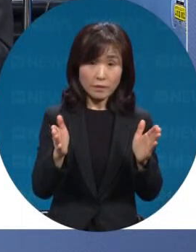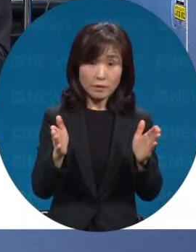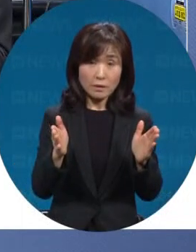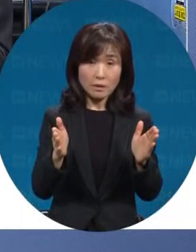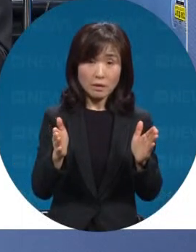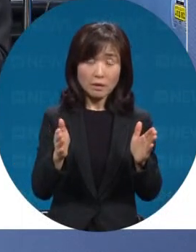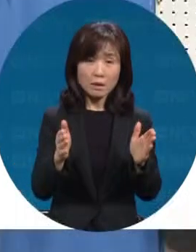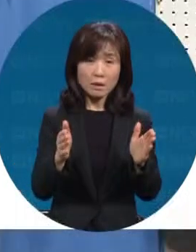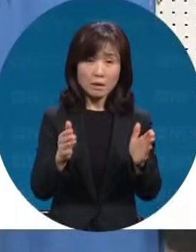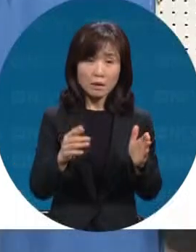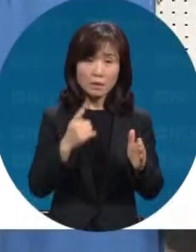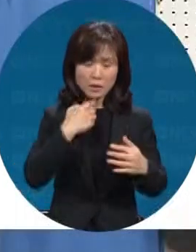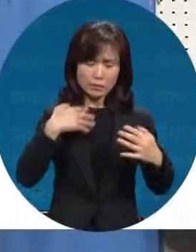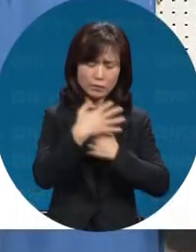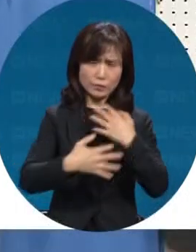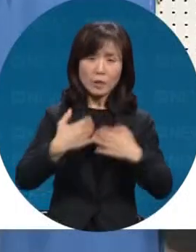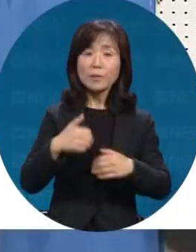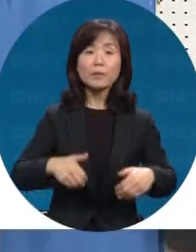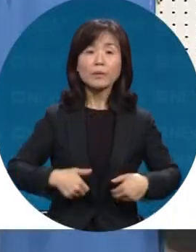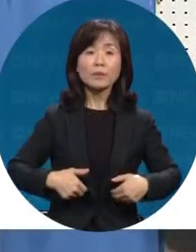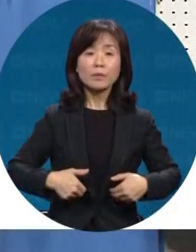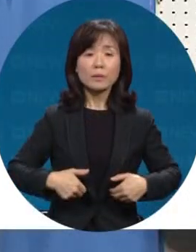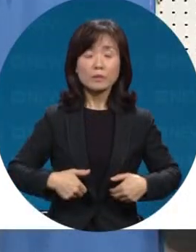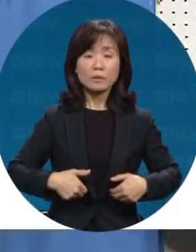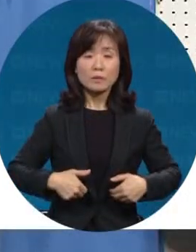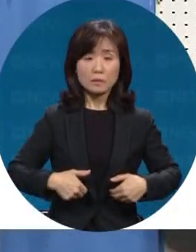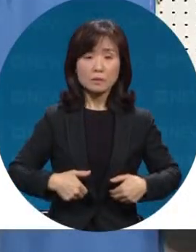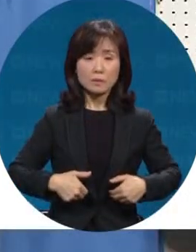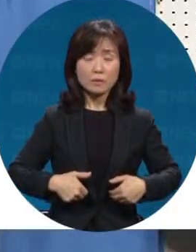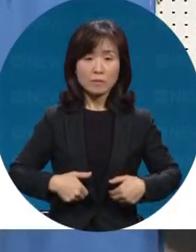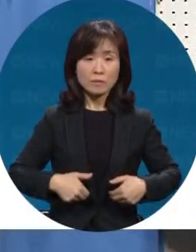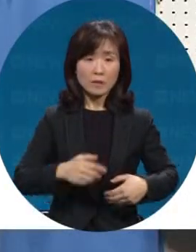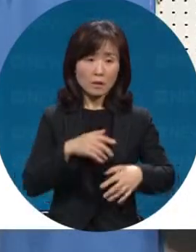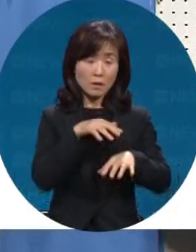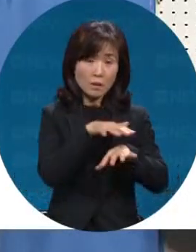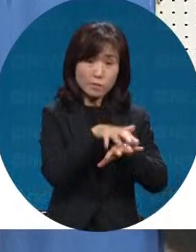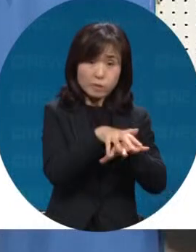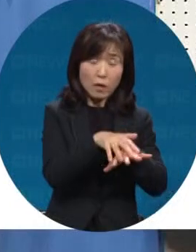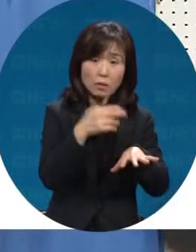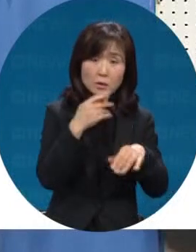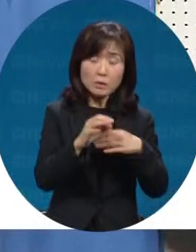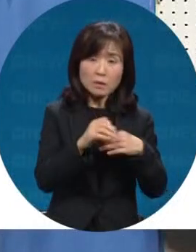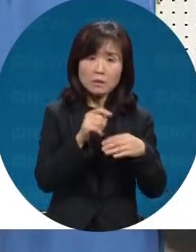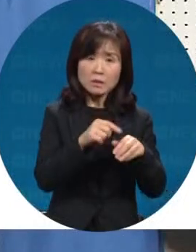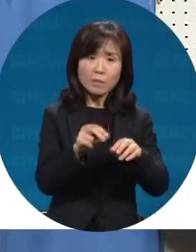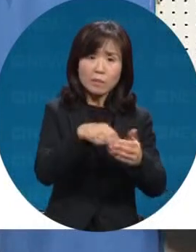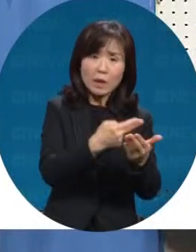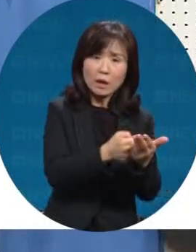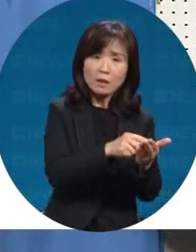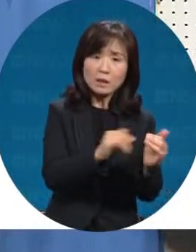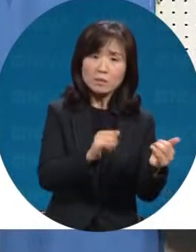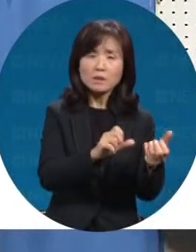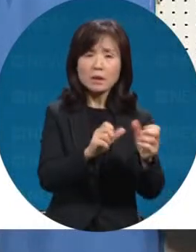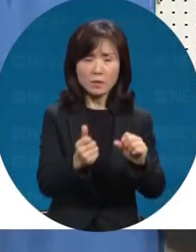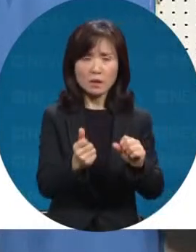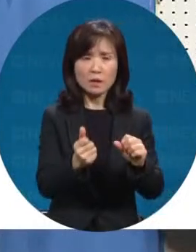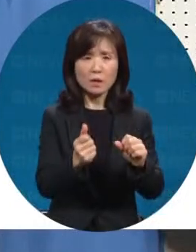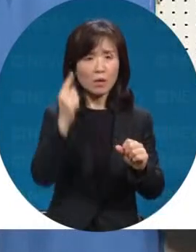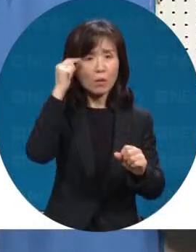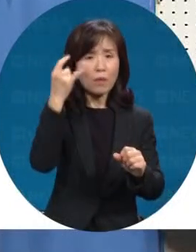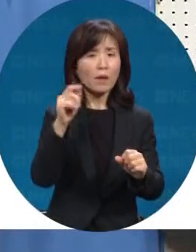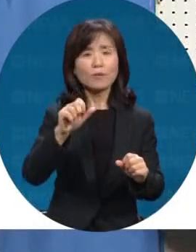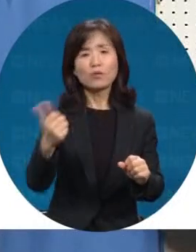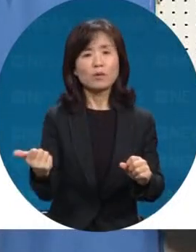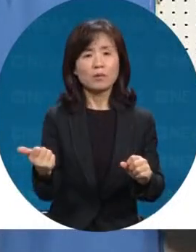내에 순환을 시켜줘야 됩니다. 그렇기 때문에 가슴 압박이 안 되면 이분은 사망을 하시거나 뇌사로 갈